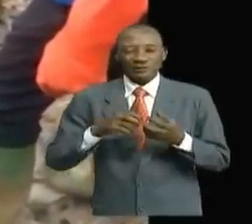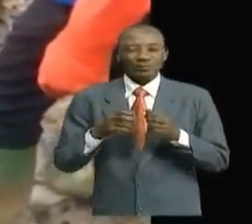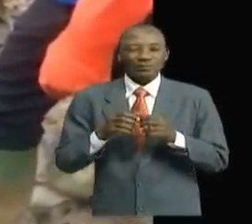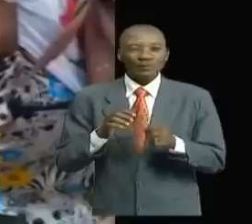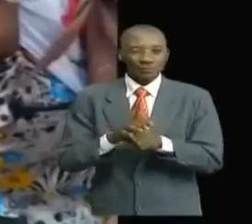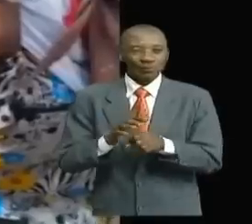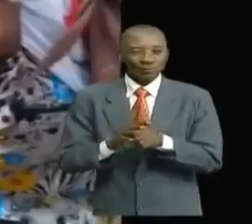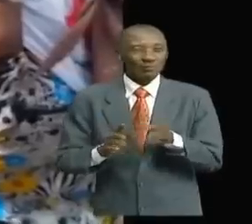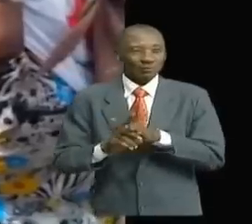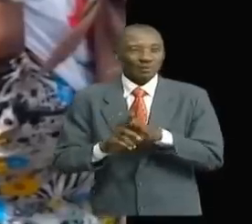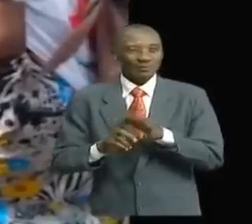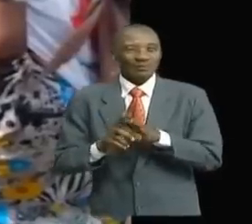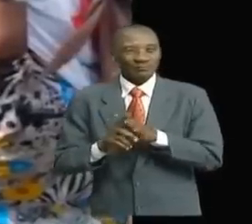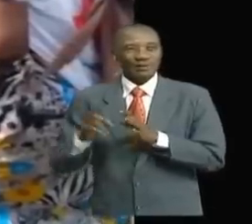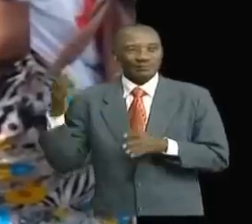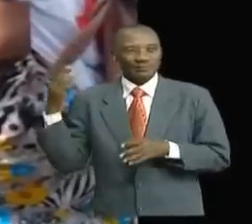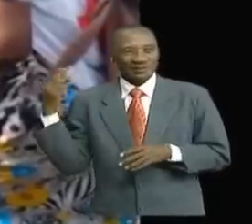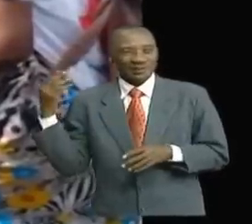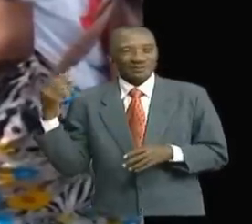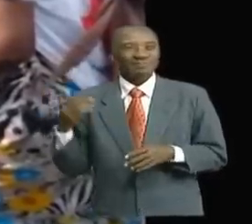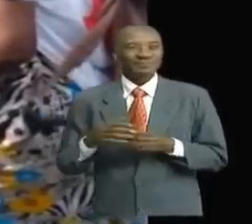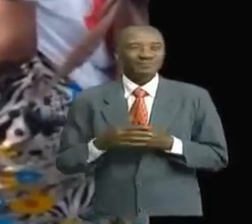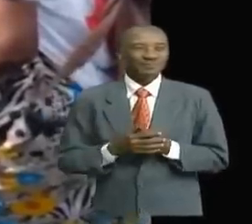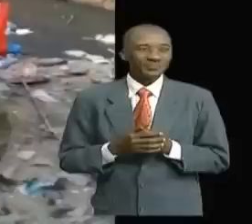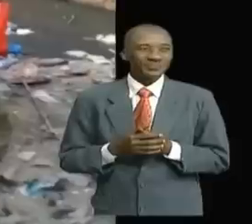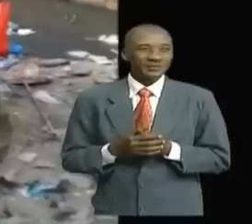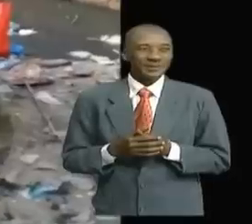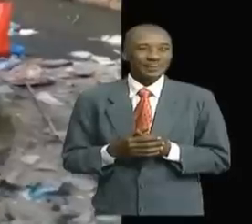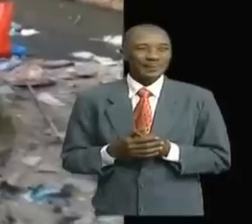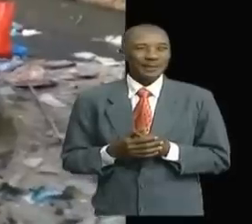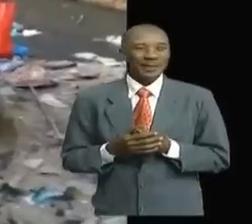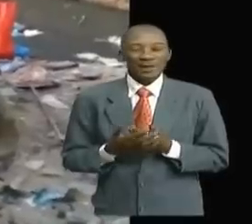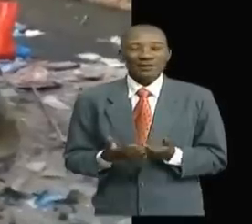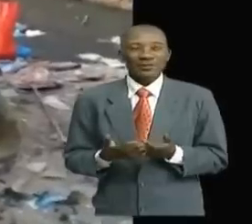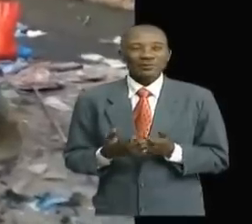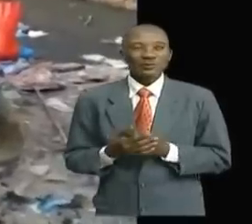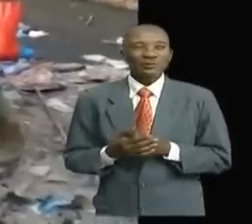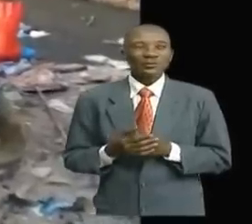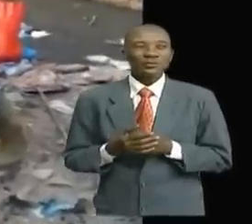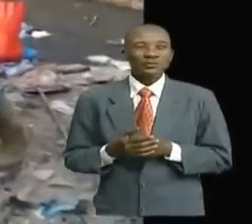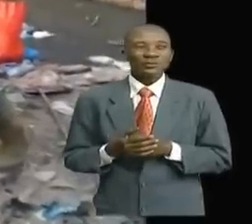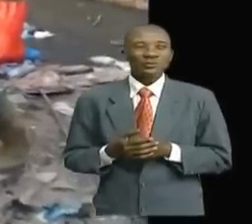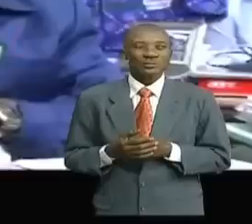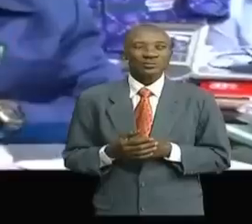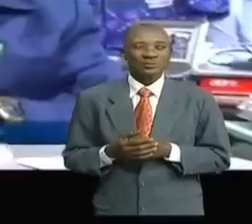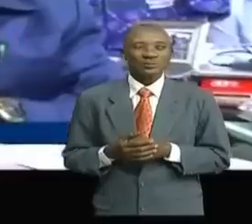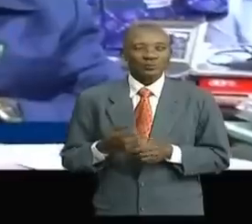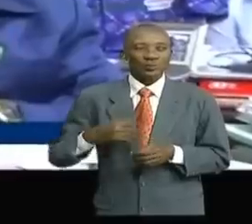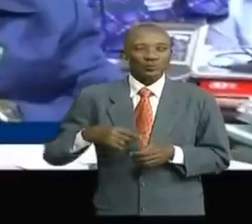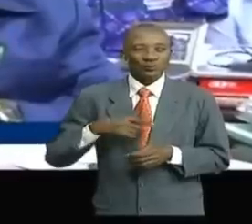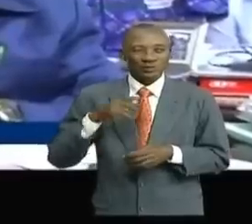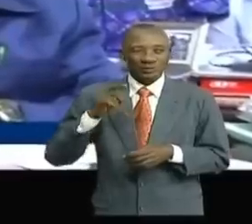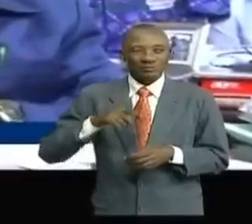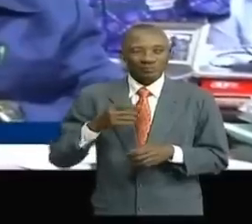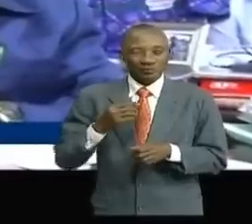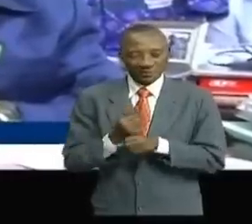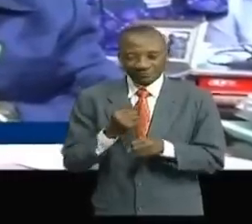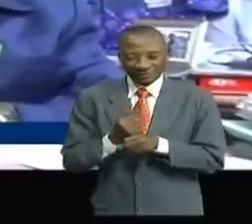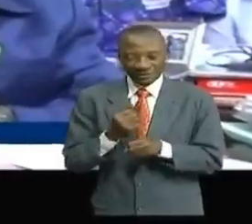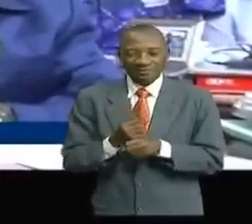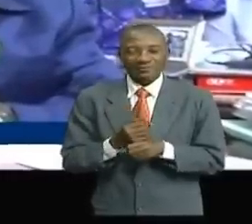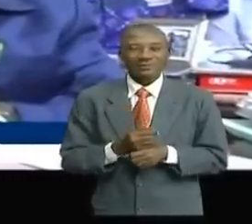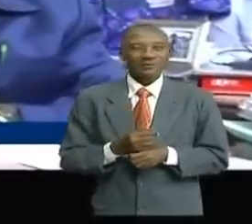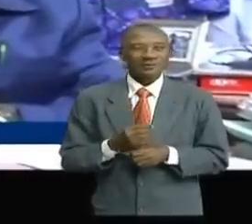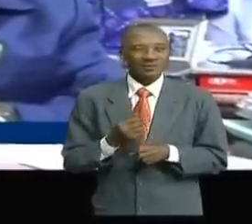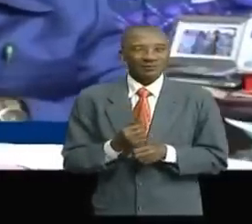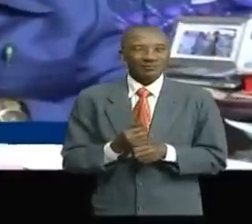coin avait commencé déjà un petit travail à faire. Il y avait une grande intervention des volontaires qui ont sauvé de